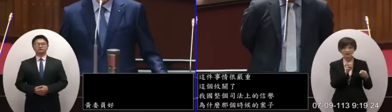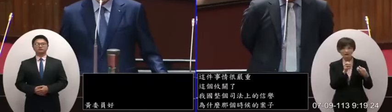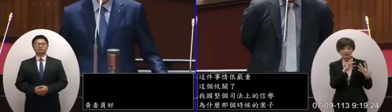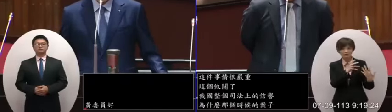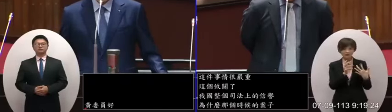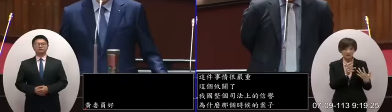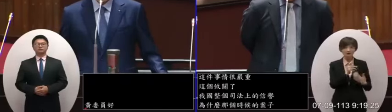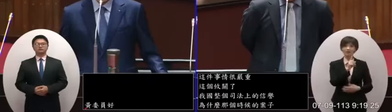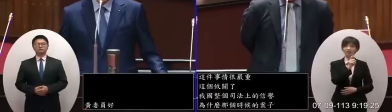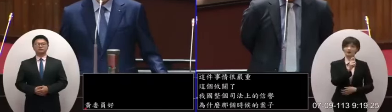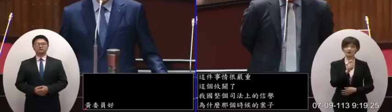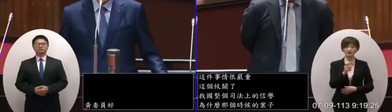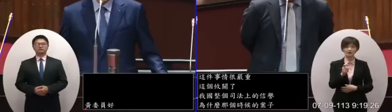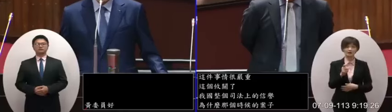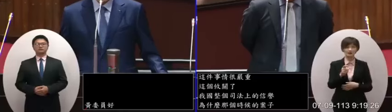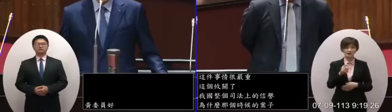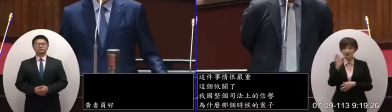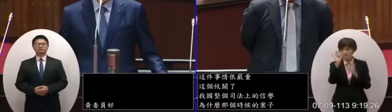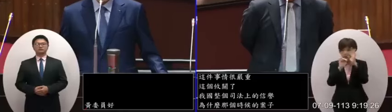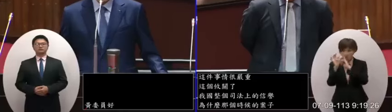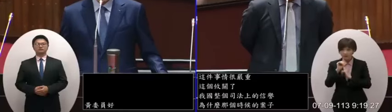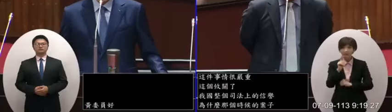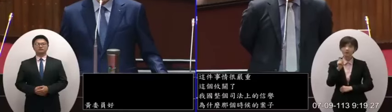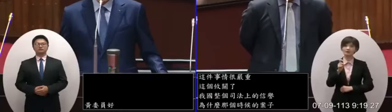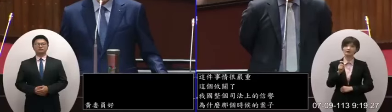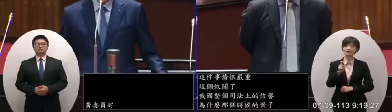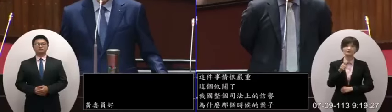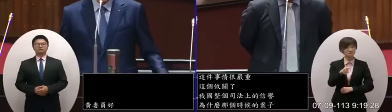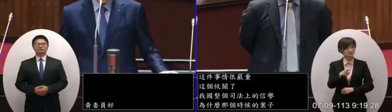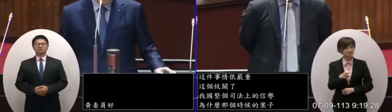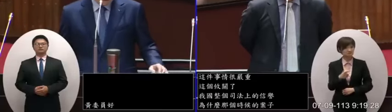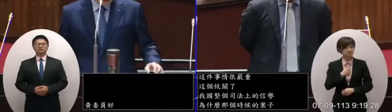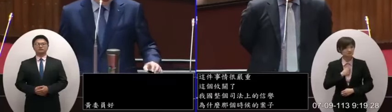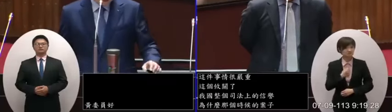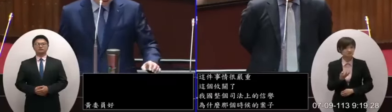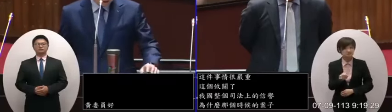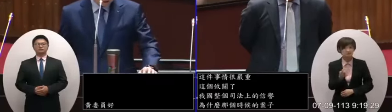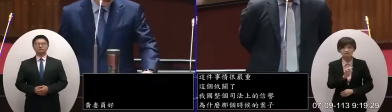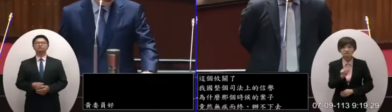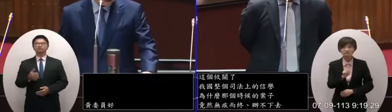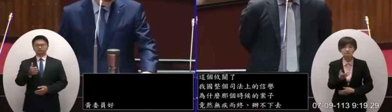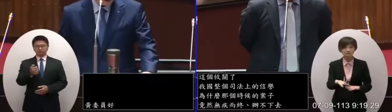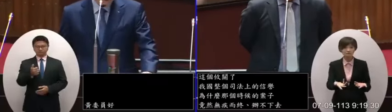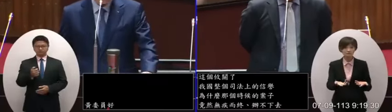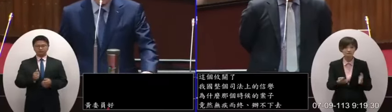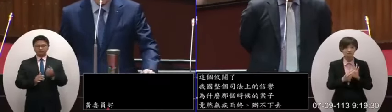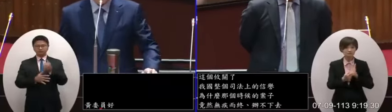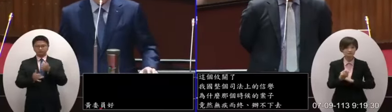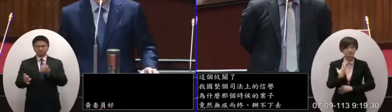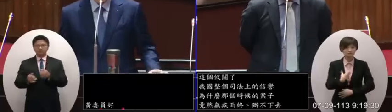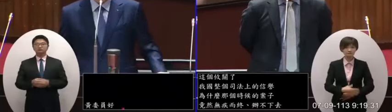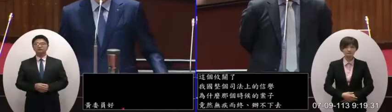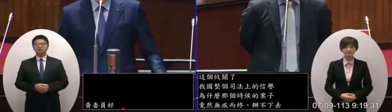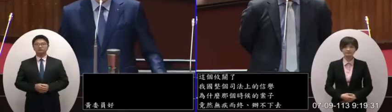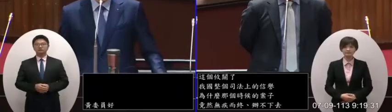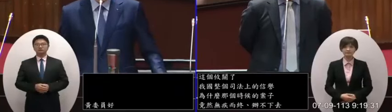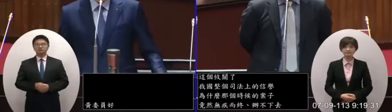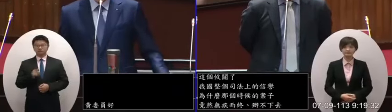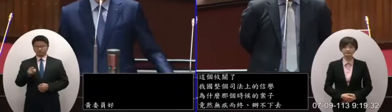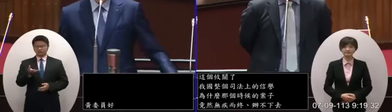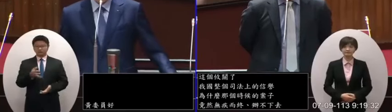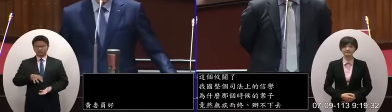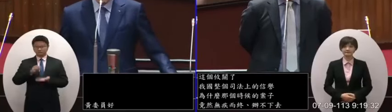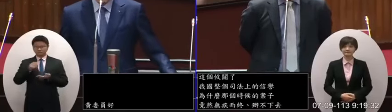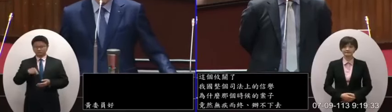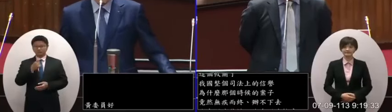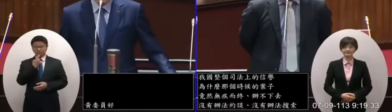法搜索？院长，这件事情你有没有掌握？ 谢谢委员。委员心中的这个疑虑啊，